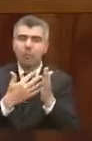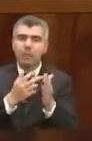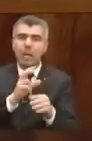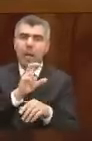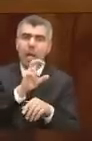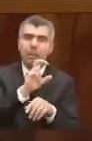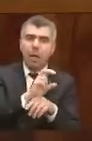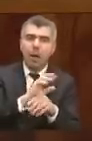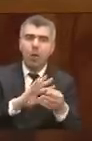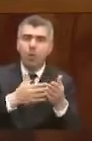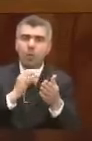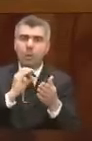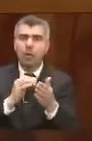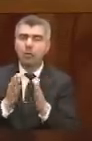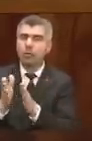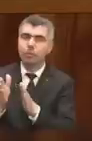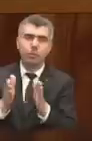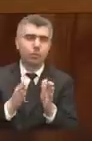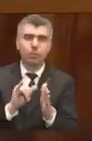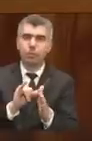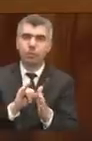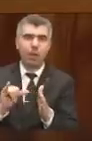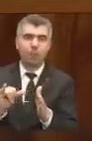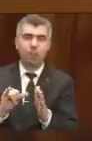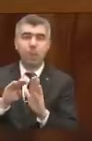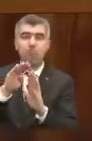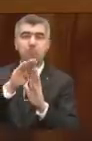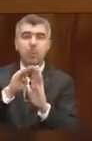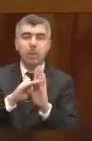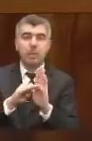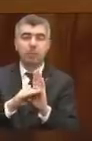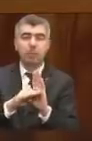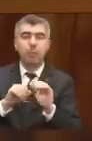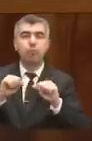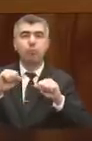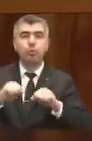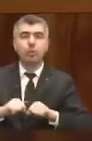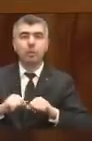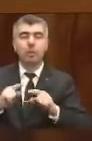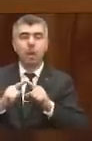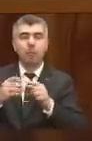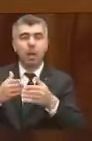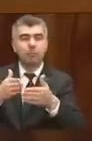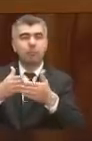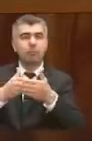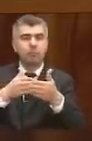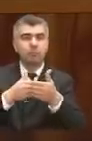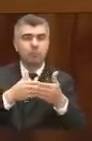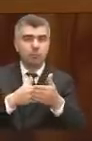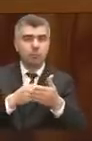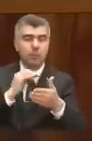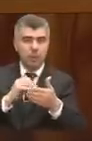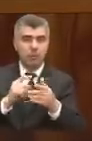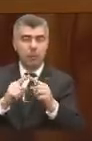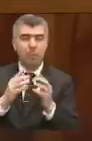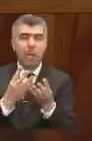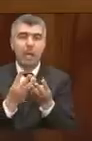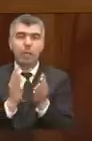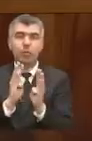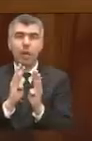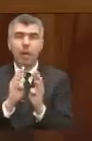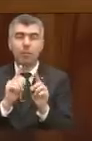في الشموليه ديالو نتمناو مكتب المجلس يرفع العراقيل اللي حاطط اللجنه